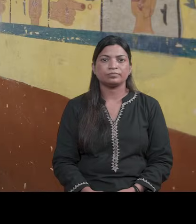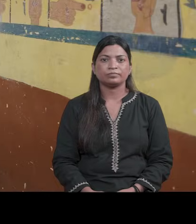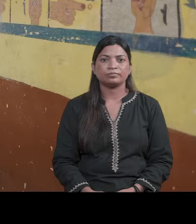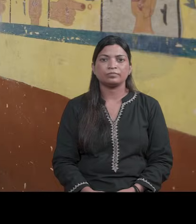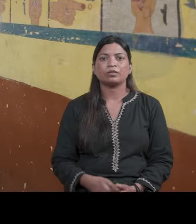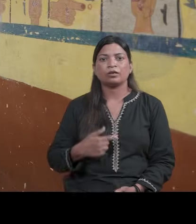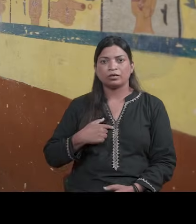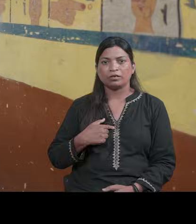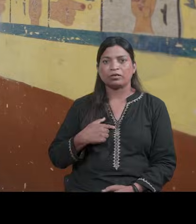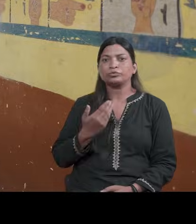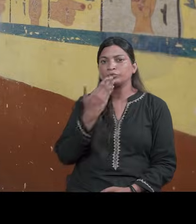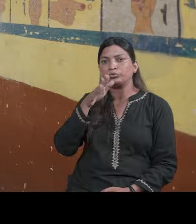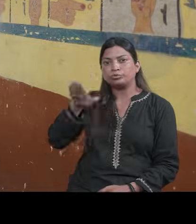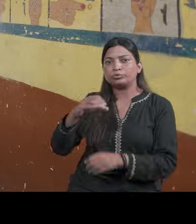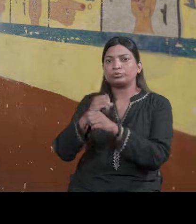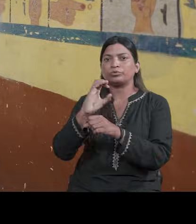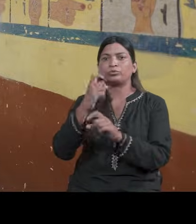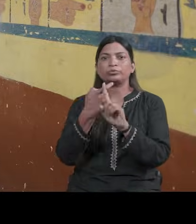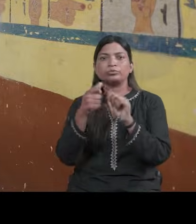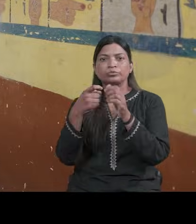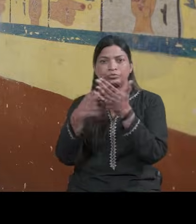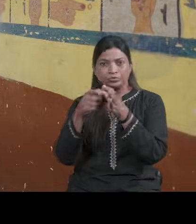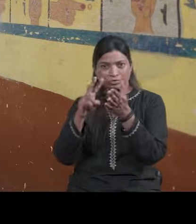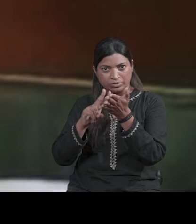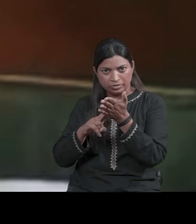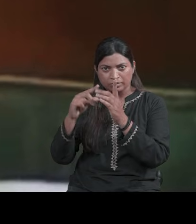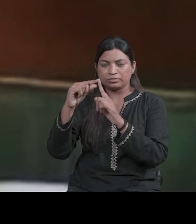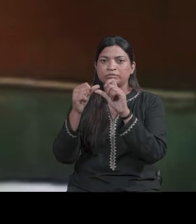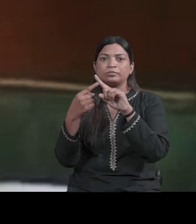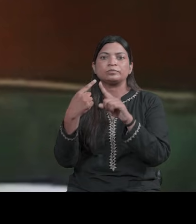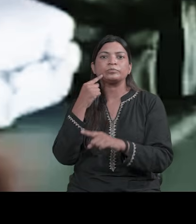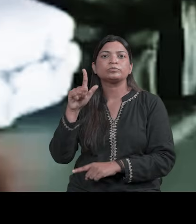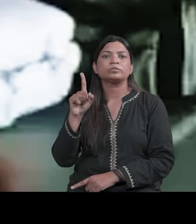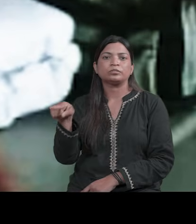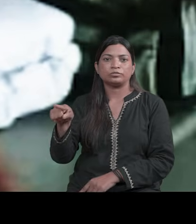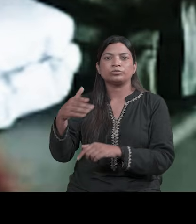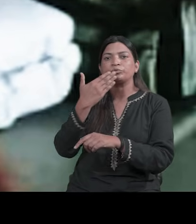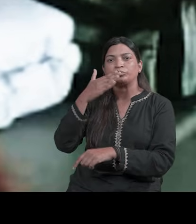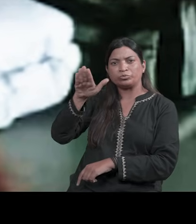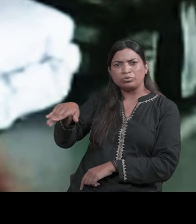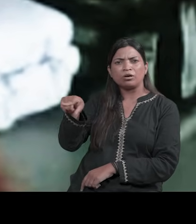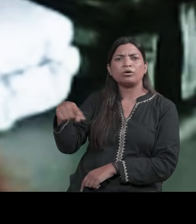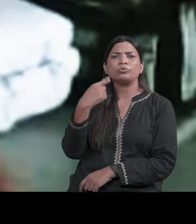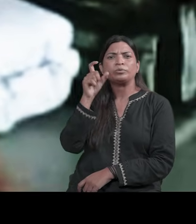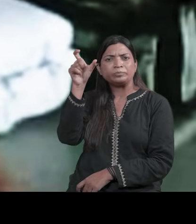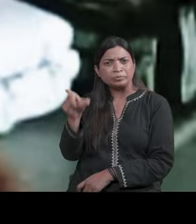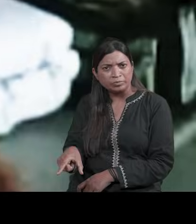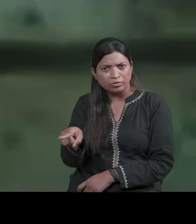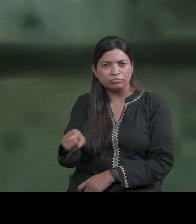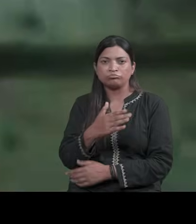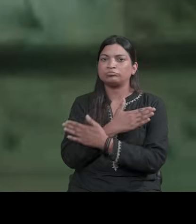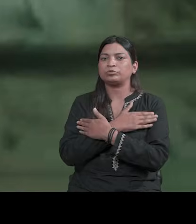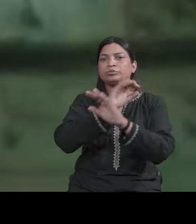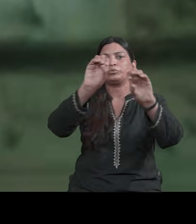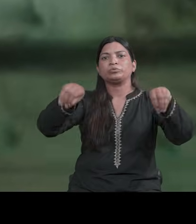एक हमारा स्टूडेंट है गोकर्ण पाटिल। वो गोकर्ण पाटिल जो है उसके दोनों हाथ नहीं हैं और वो